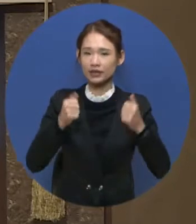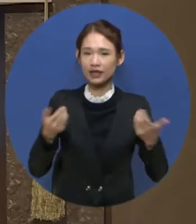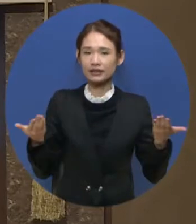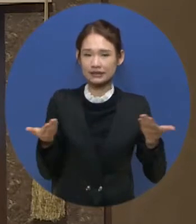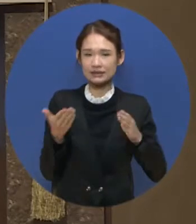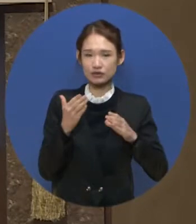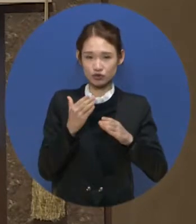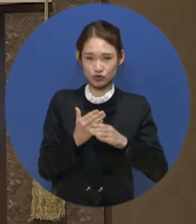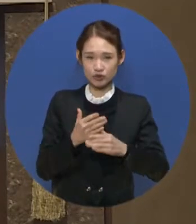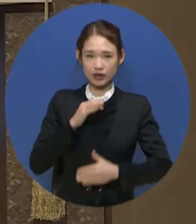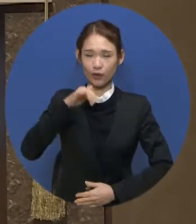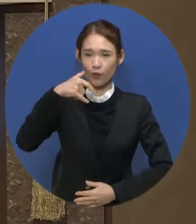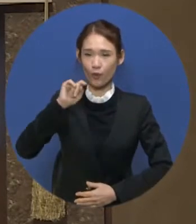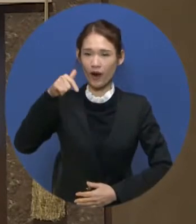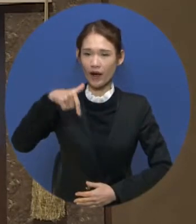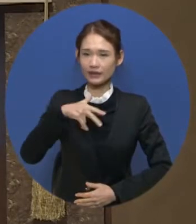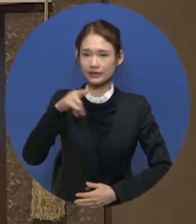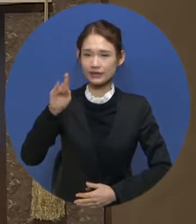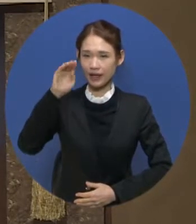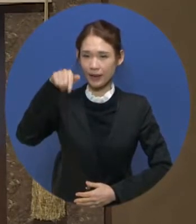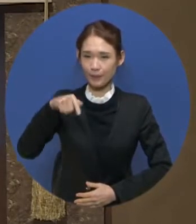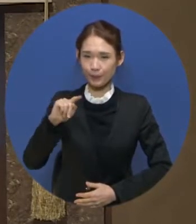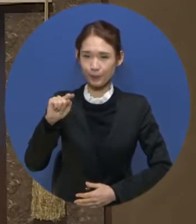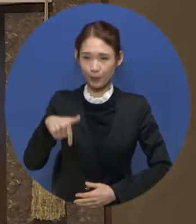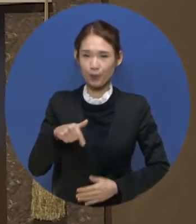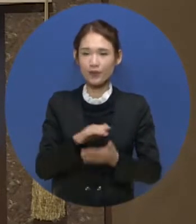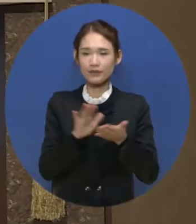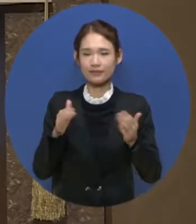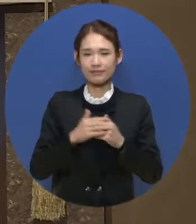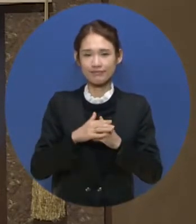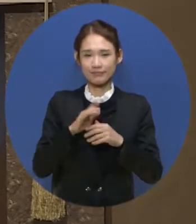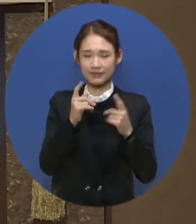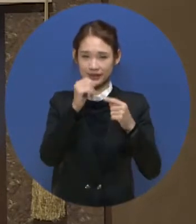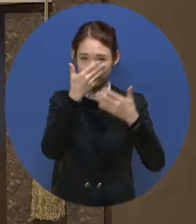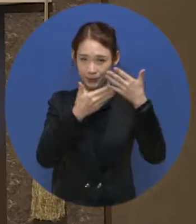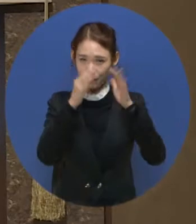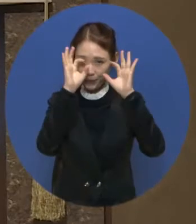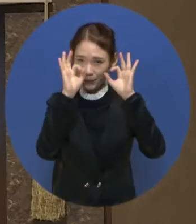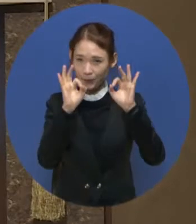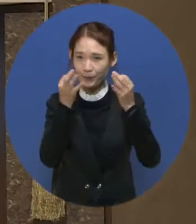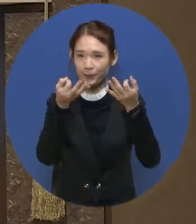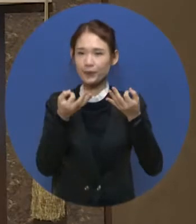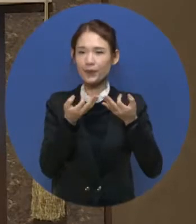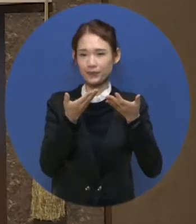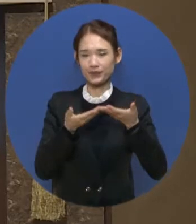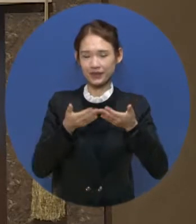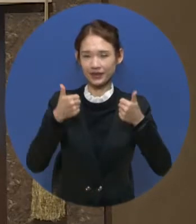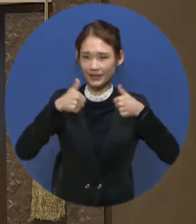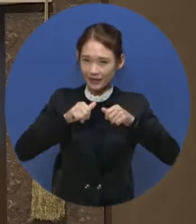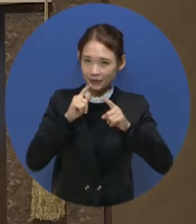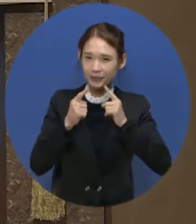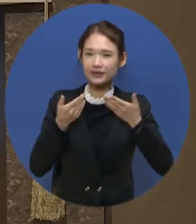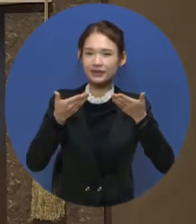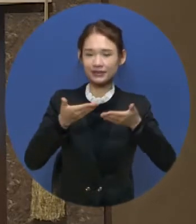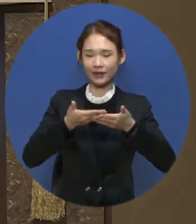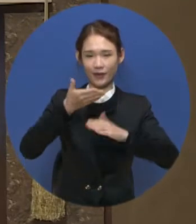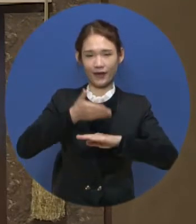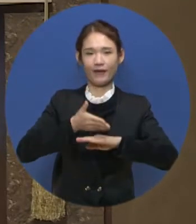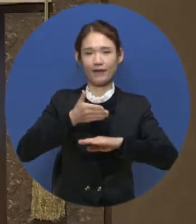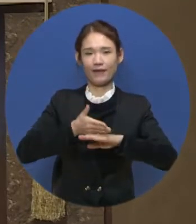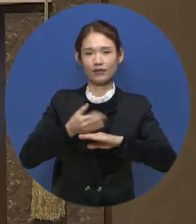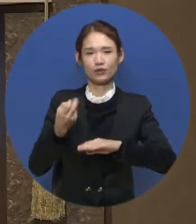있는 곽재복입니다. 이렇게 TV로 인사드리게 돼서 영광이고 또 다른 한편으로는